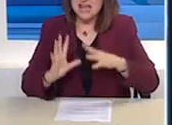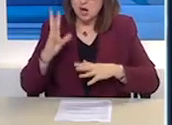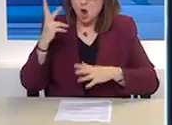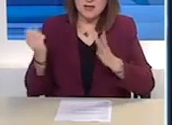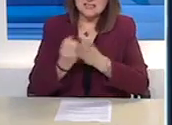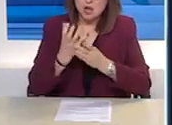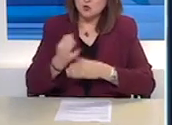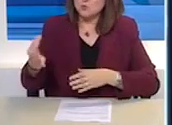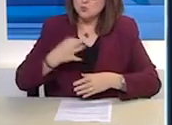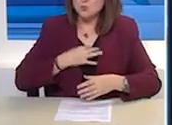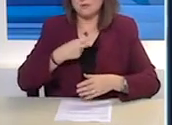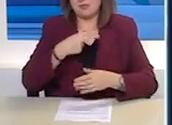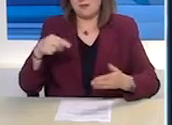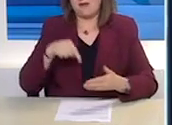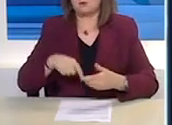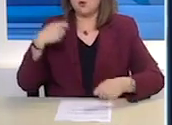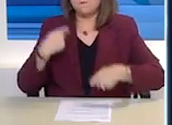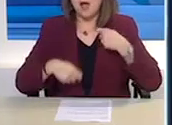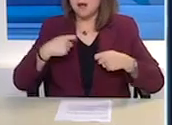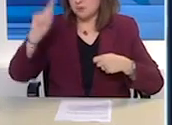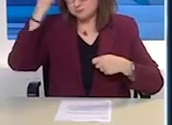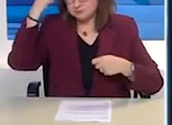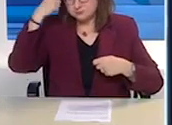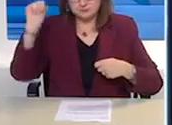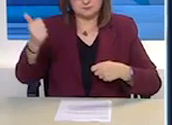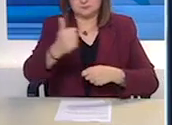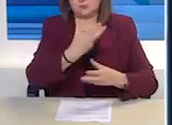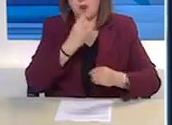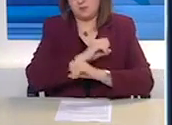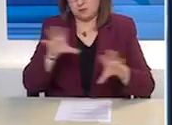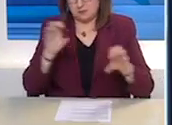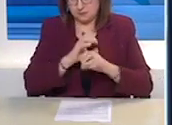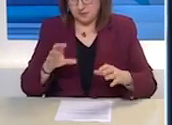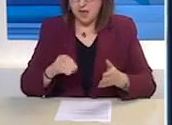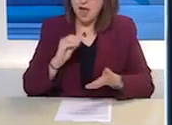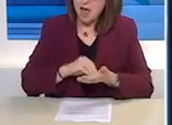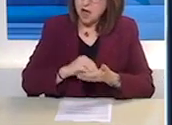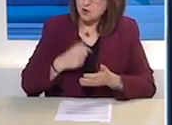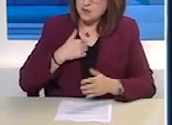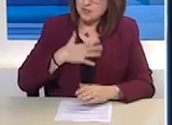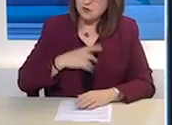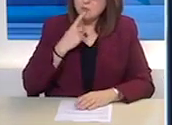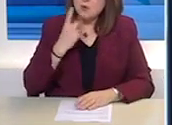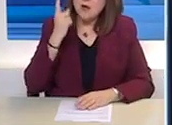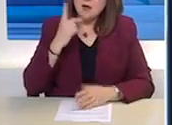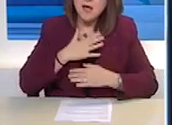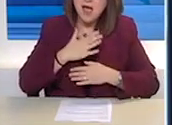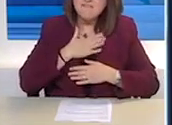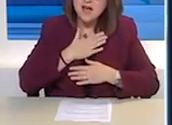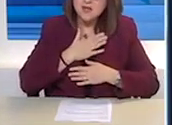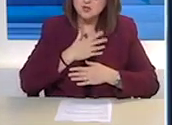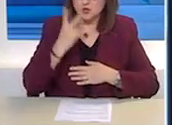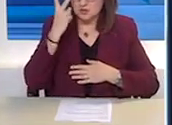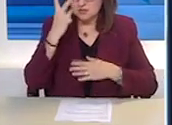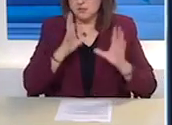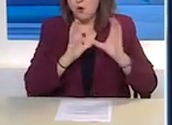Τελειώνοντας, στο σημείο αυτό θα ήθελα να εκφράσω τις ευχαριστίες και τη στήριξη όλων μας σε δύο πολύ σημαντικές κατηγορίες επαγγελματιών υγείας που βοηθούν τη